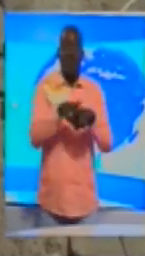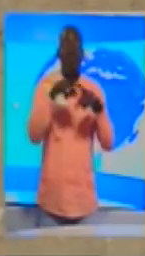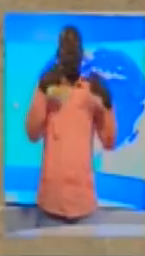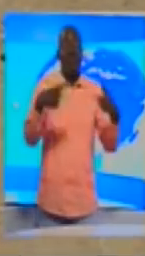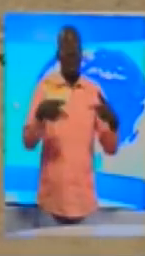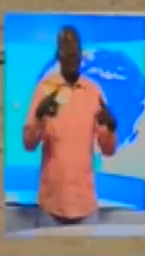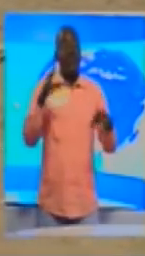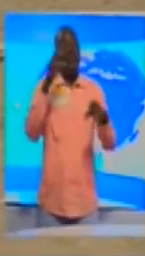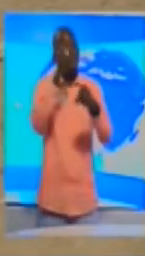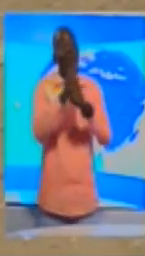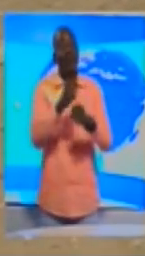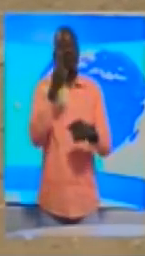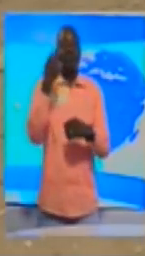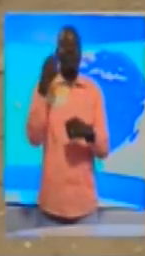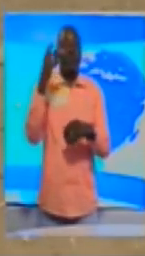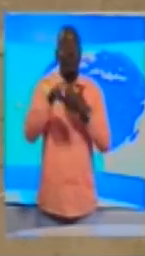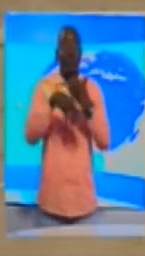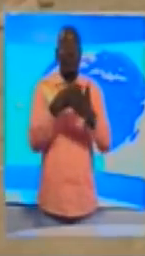gagnent leur pain.